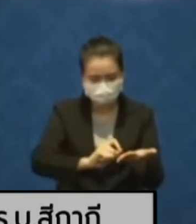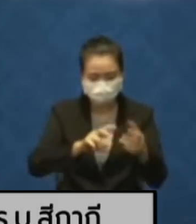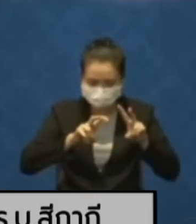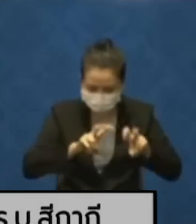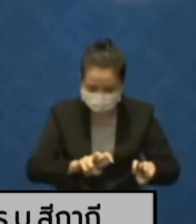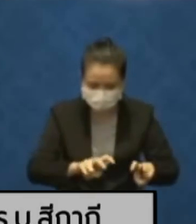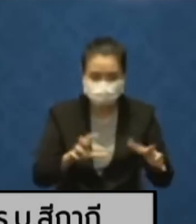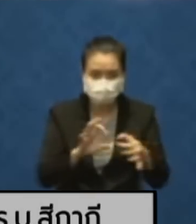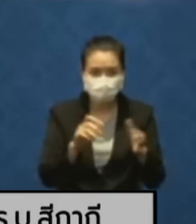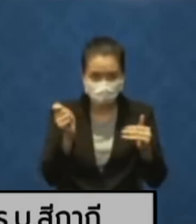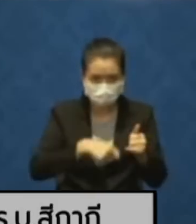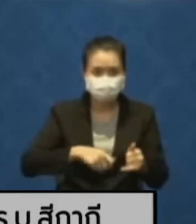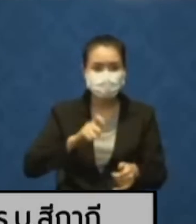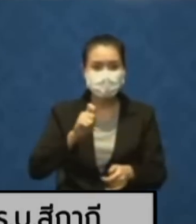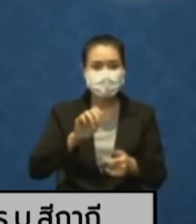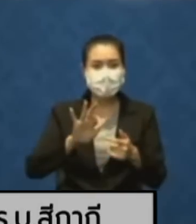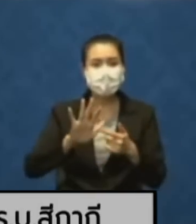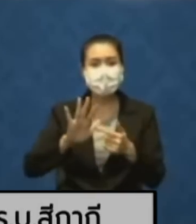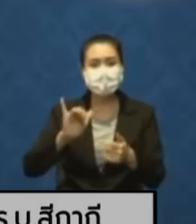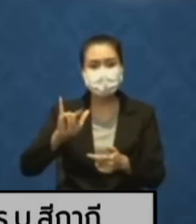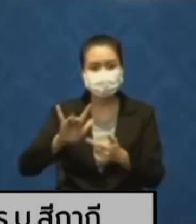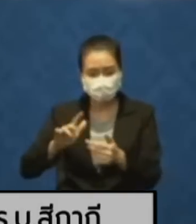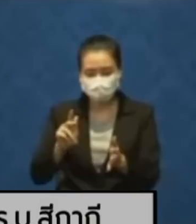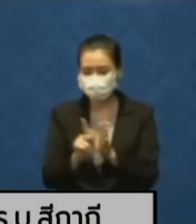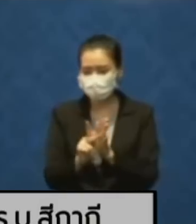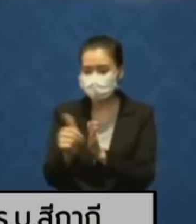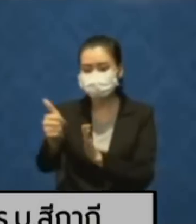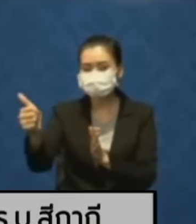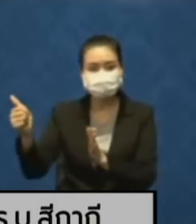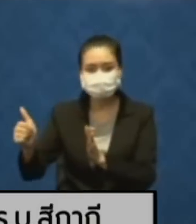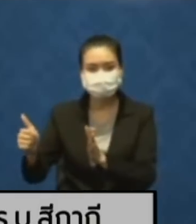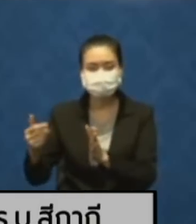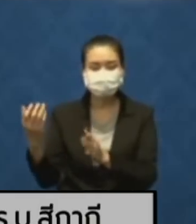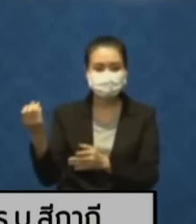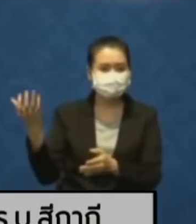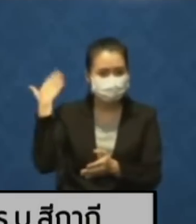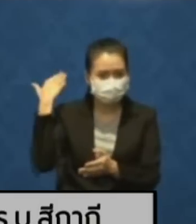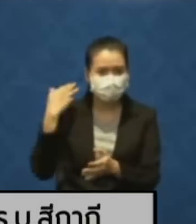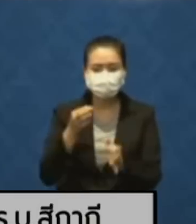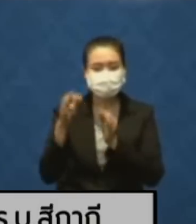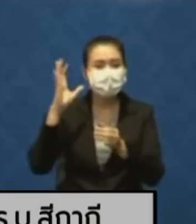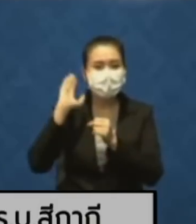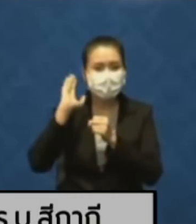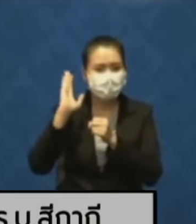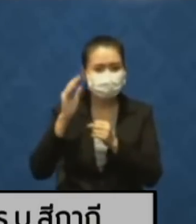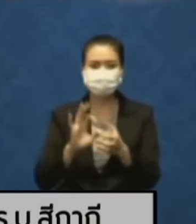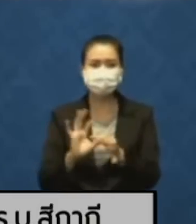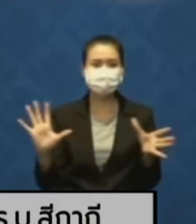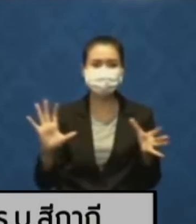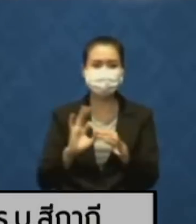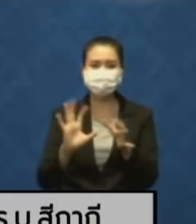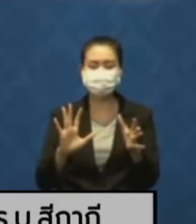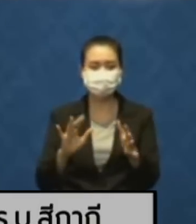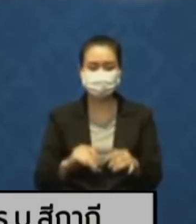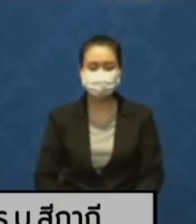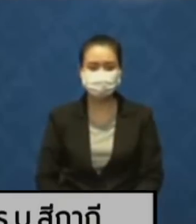าไมไดหมายถงกศหมายอื่น ที่ท่ทำพ ปลายกวศัฤรนไมใช่ไครับแล